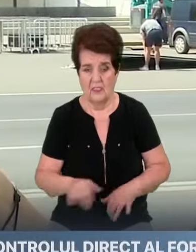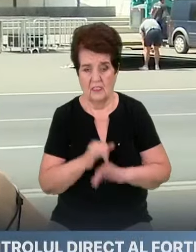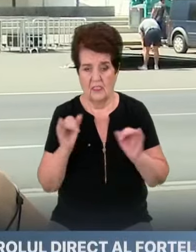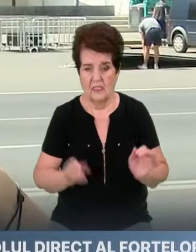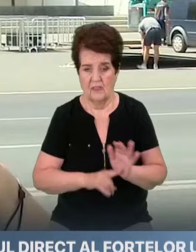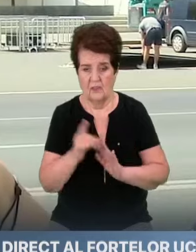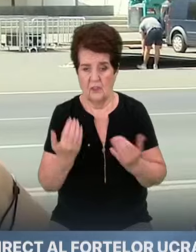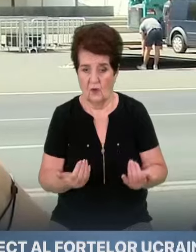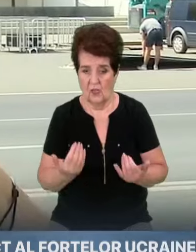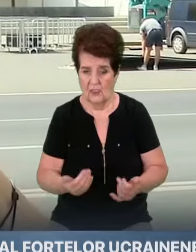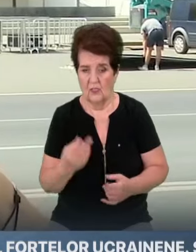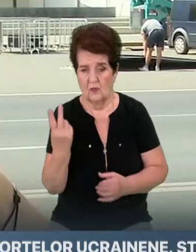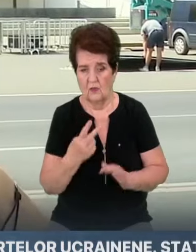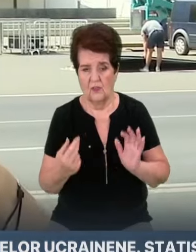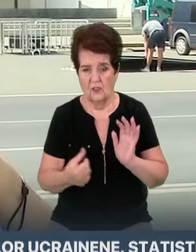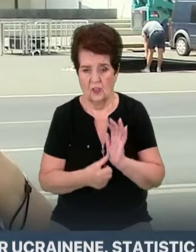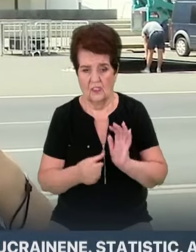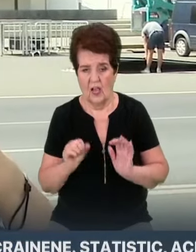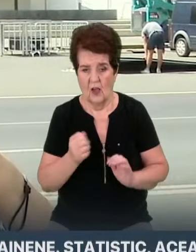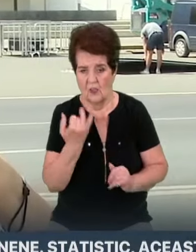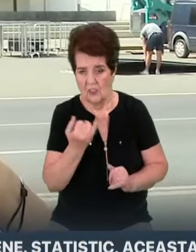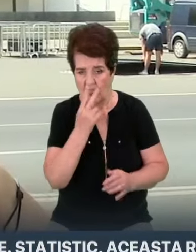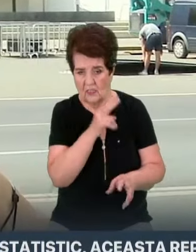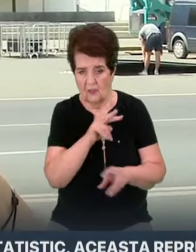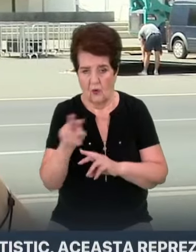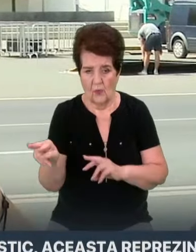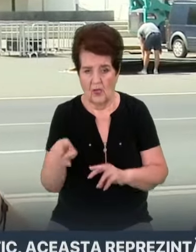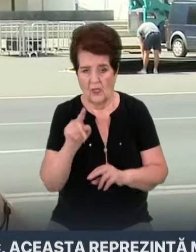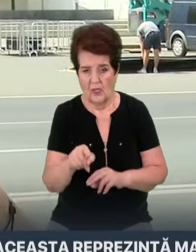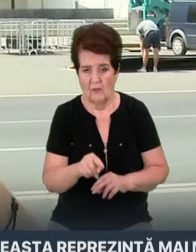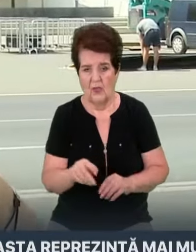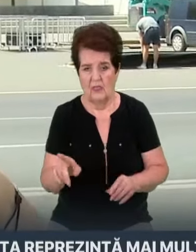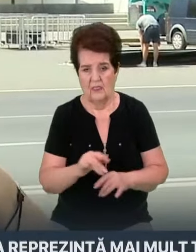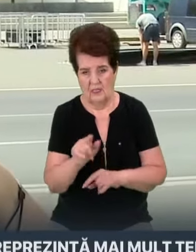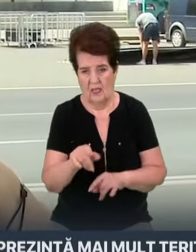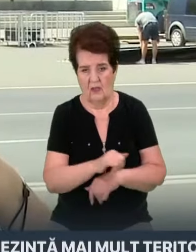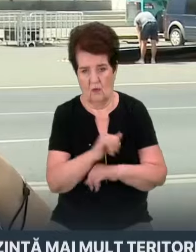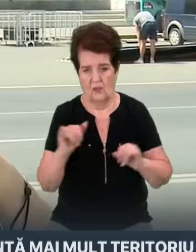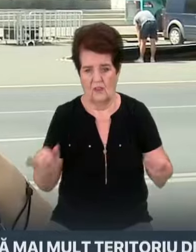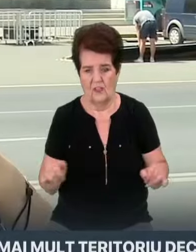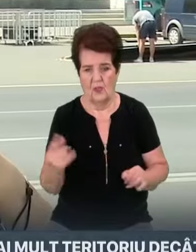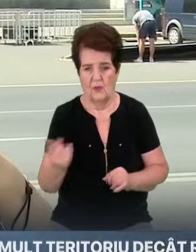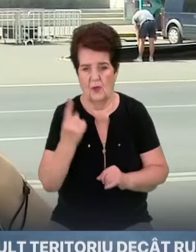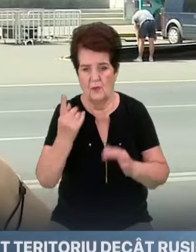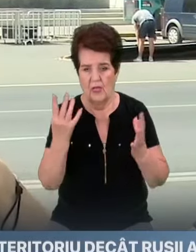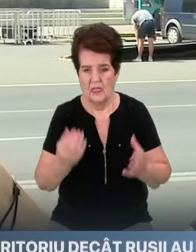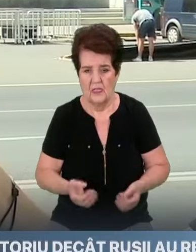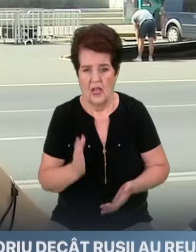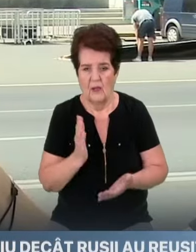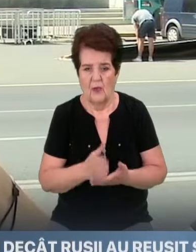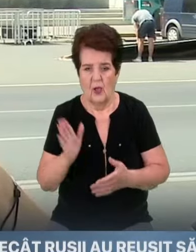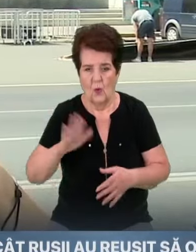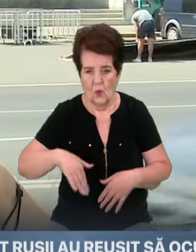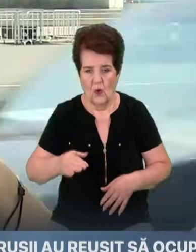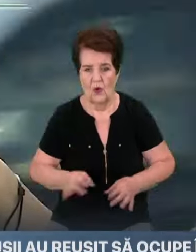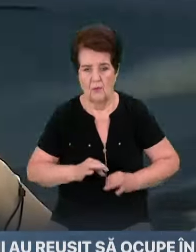ziua de astăzi, 26 august. Chiar acum putem să urmărim ultimele pregătiri care se desfășoară cu prilejul zilei întâi, în care vom celebra